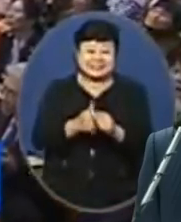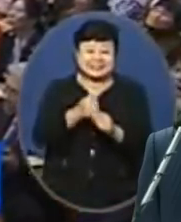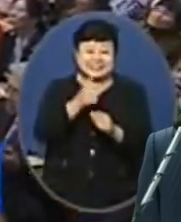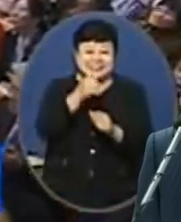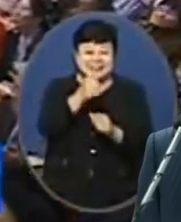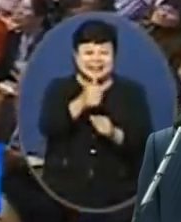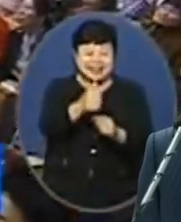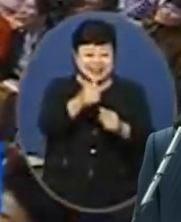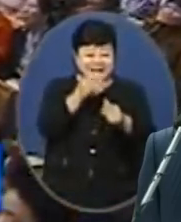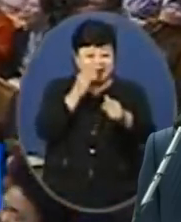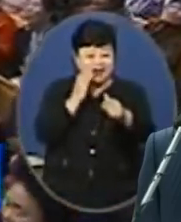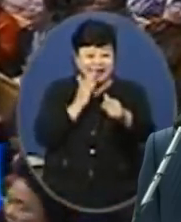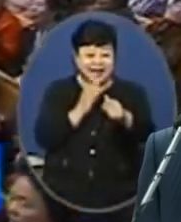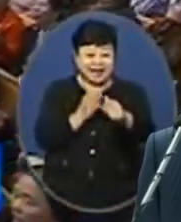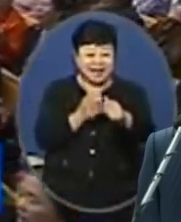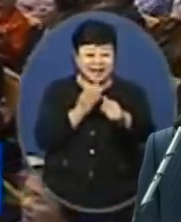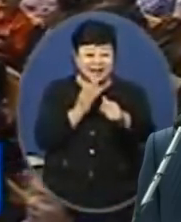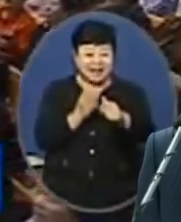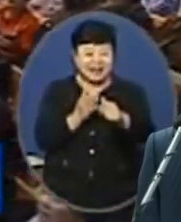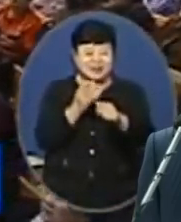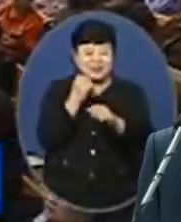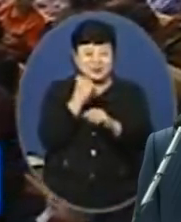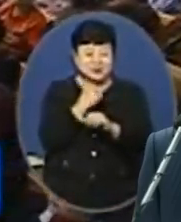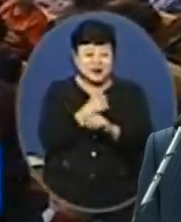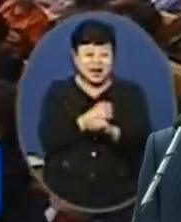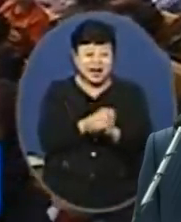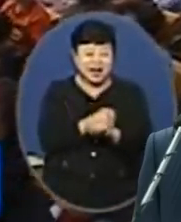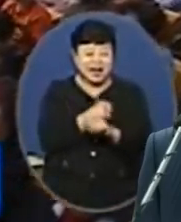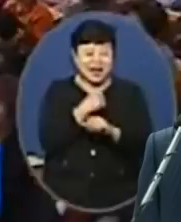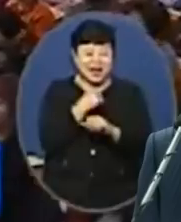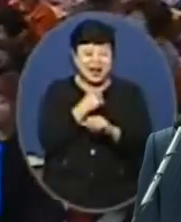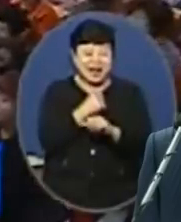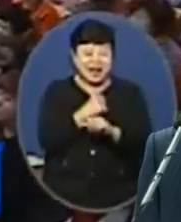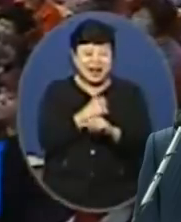안건하기를 내가